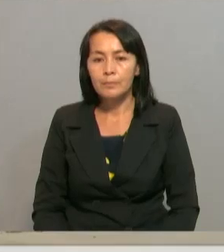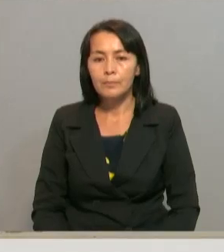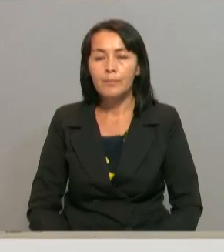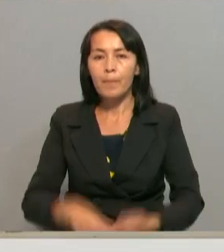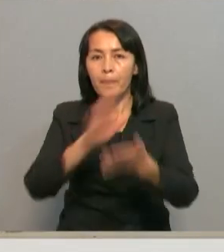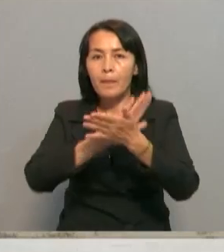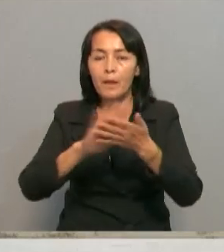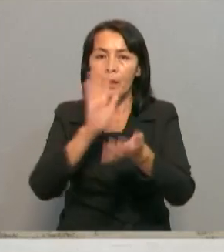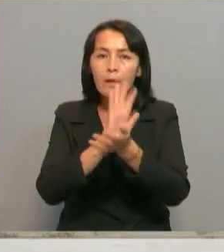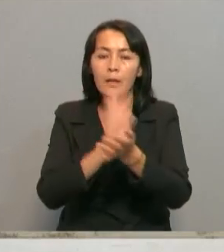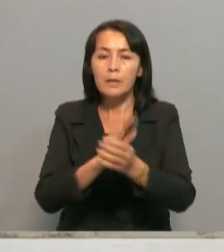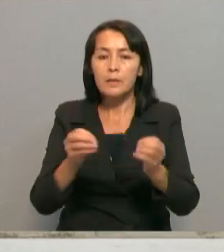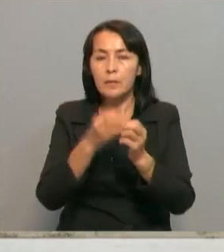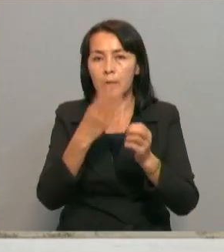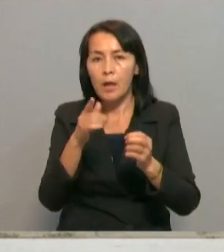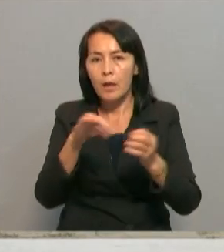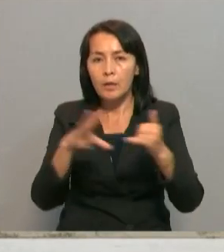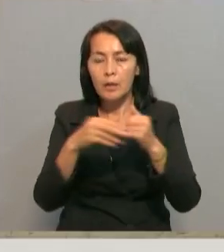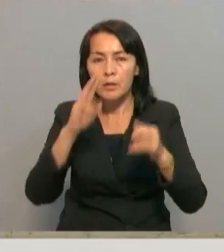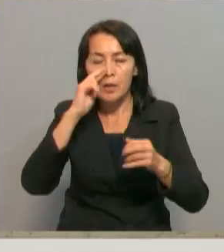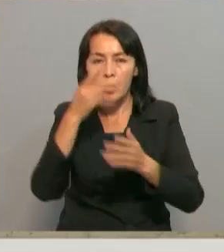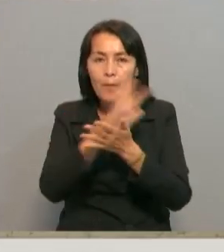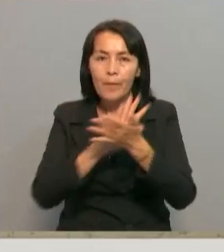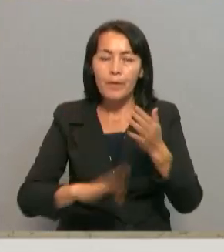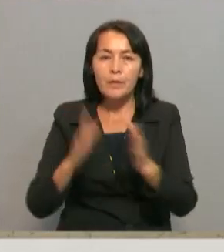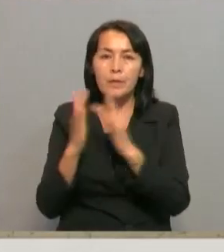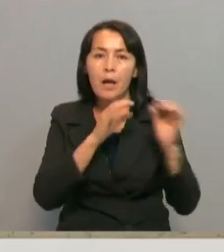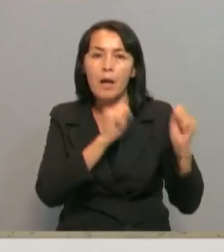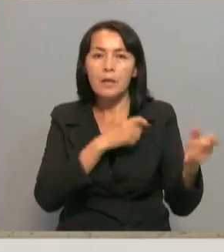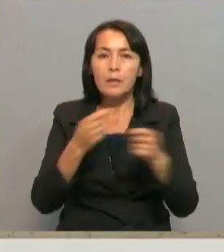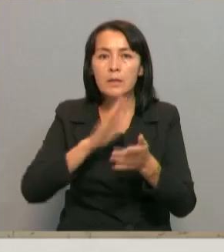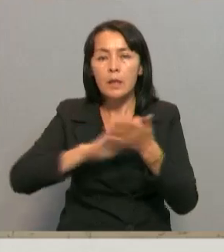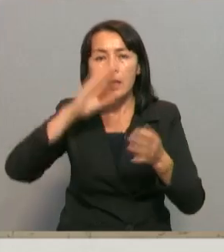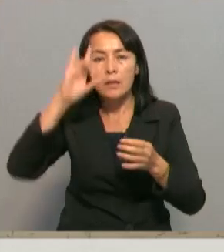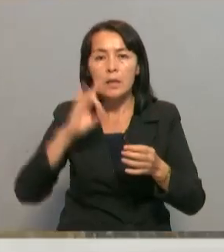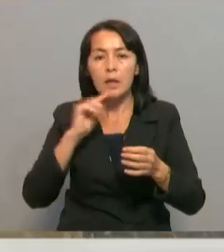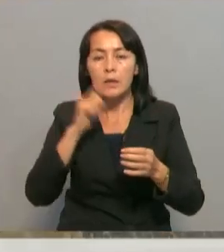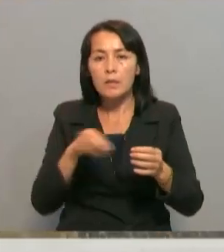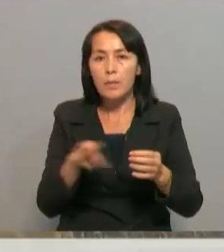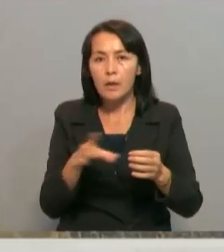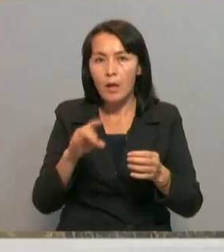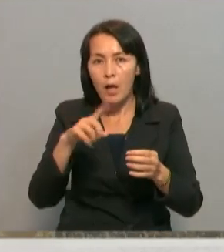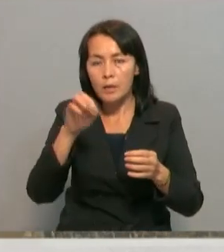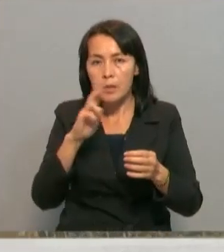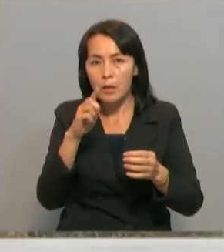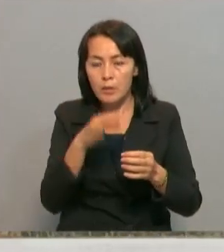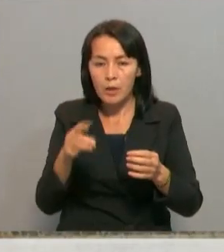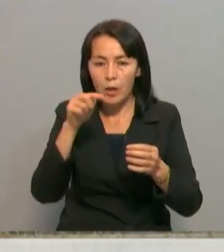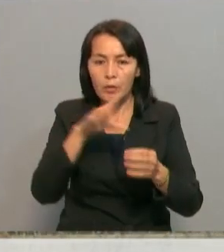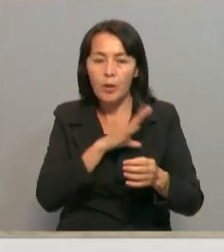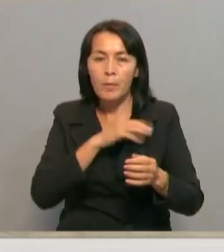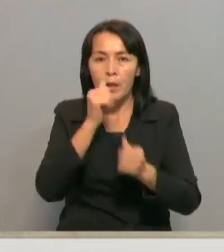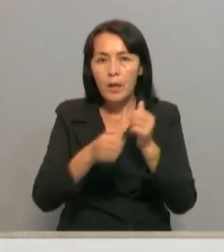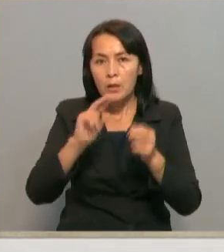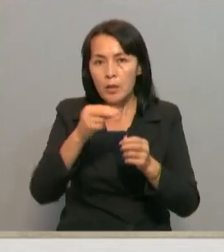очищена от мусора территория в 15 гектаров в Шимкент продолжилась экологическая акция таза Казахстана в микрорайоне Нуртас рата уско района